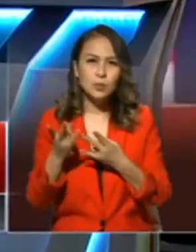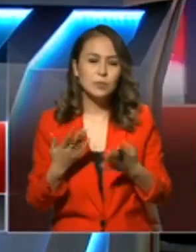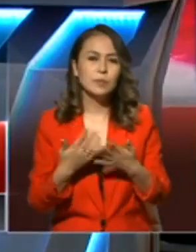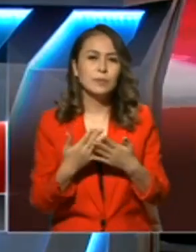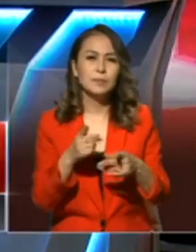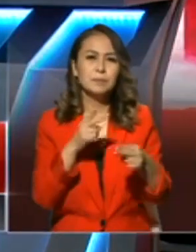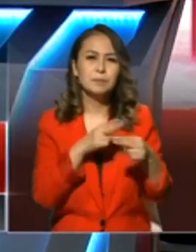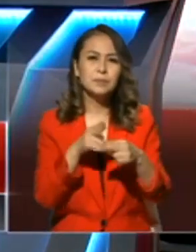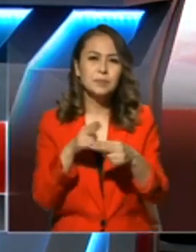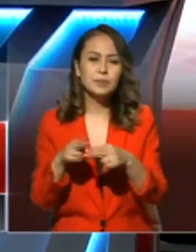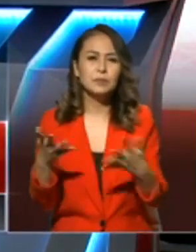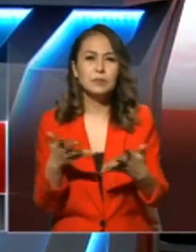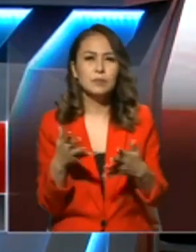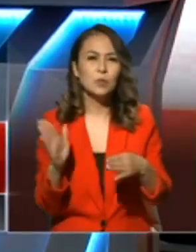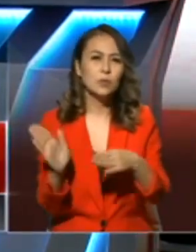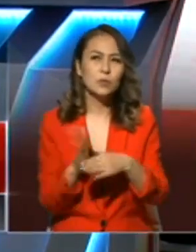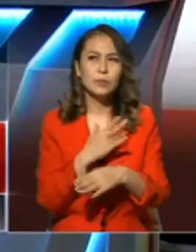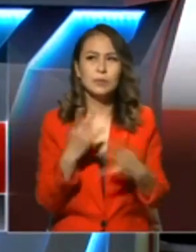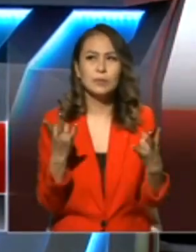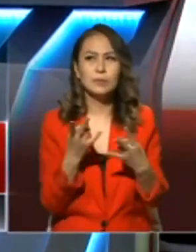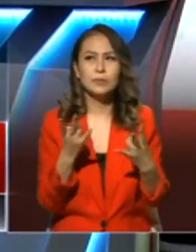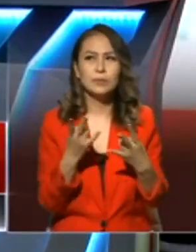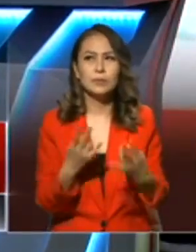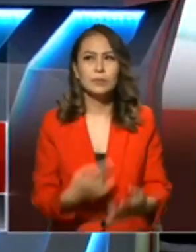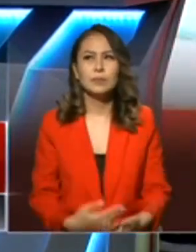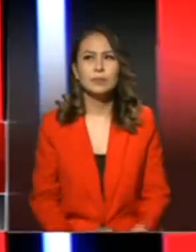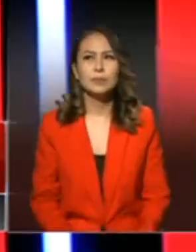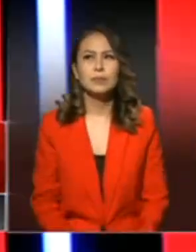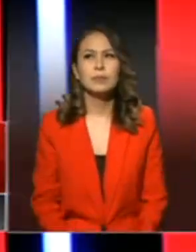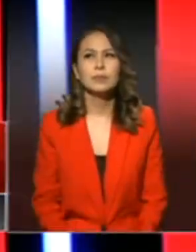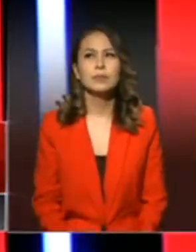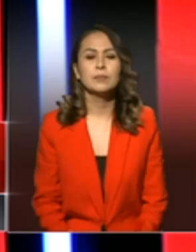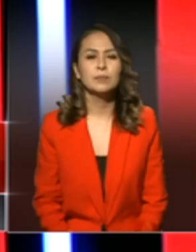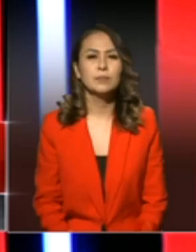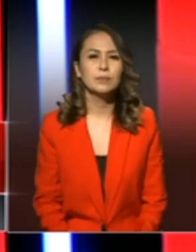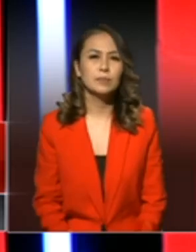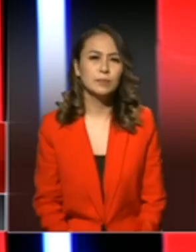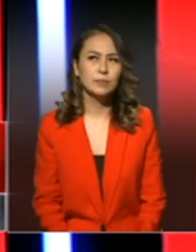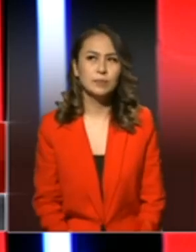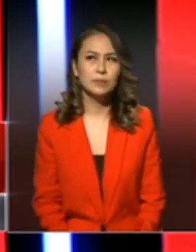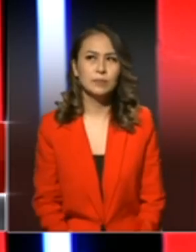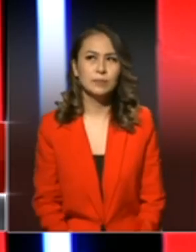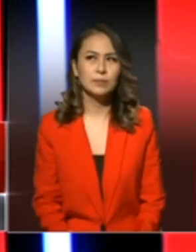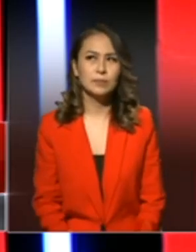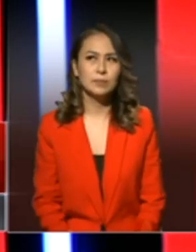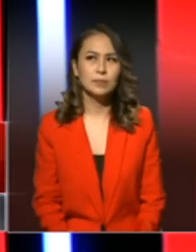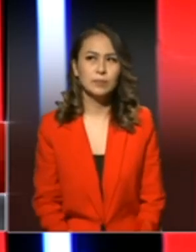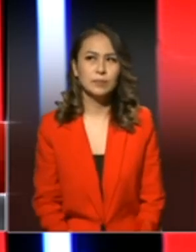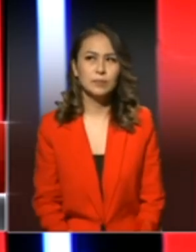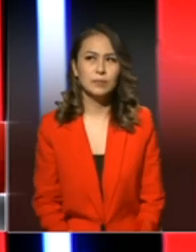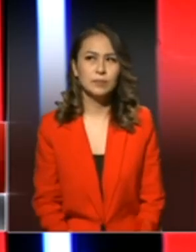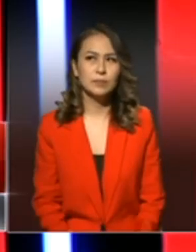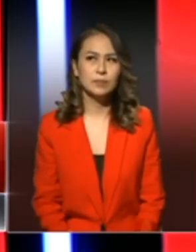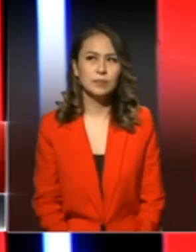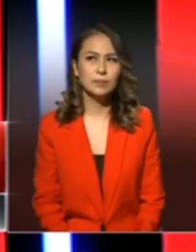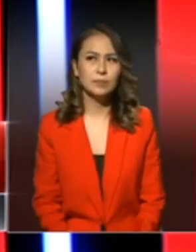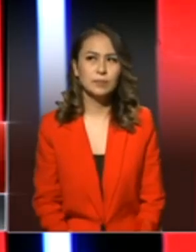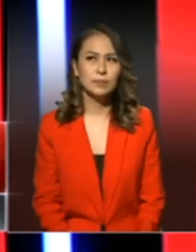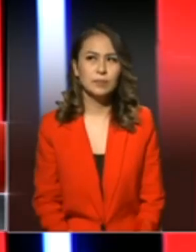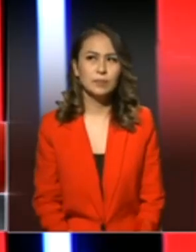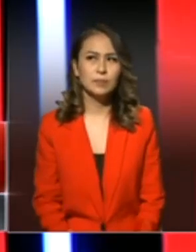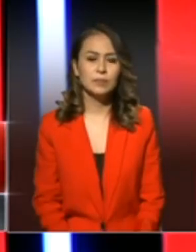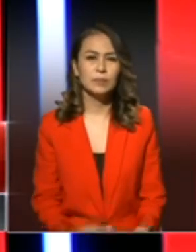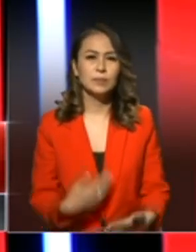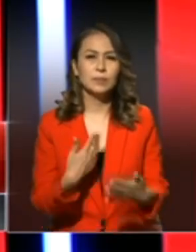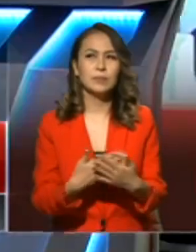керексіз кедергілерді уақытылы алып тастауға қандай механизмдерді таңдауымызға болады? Қалай ойлайсыздар? Сәуле ханым. Иә, қазіргі кезде біз